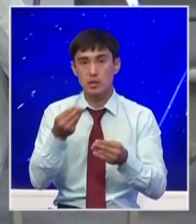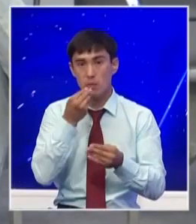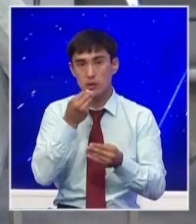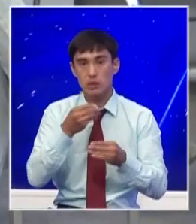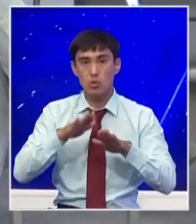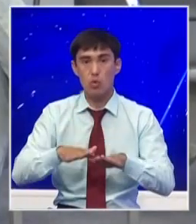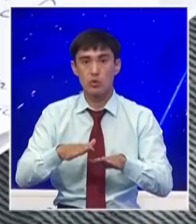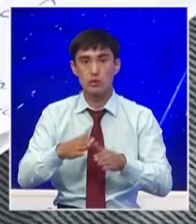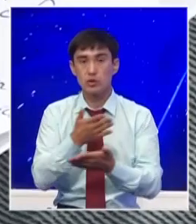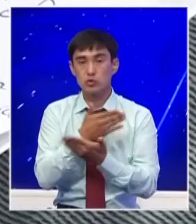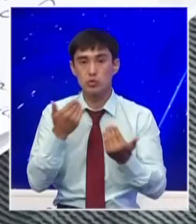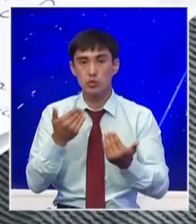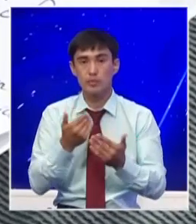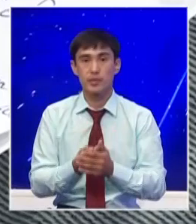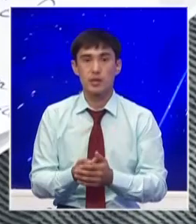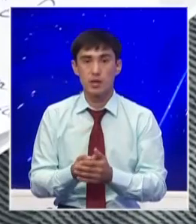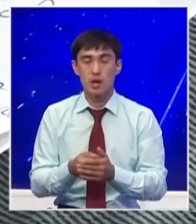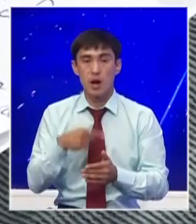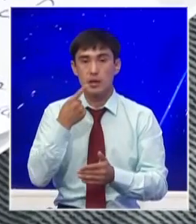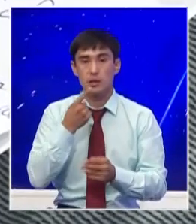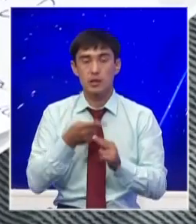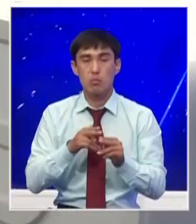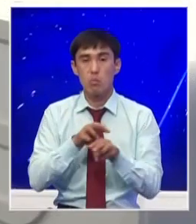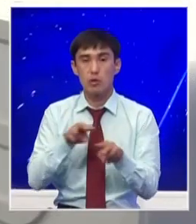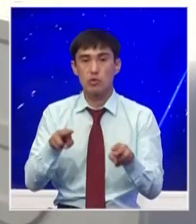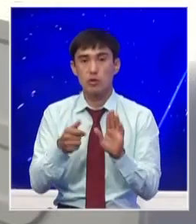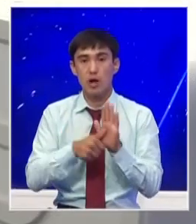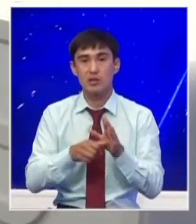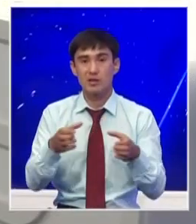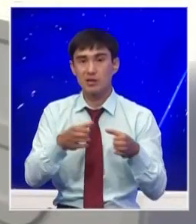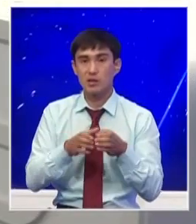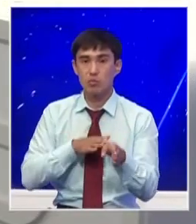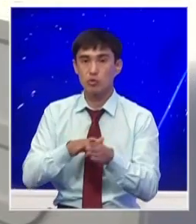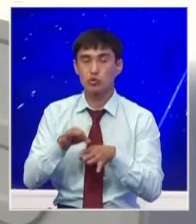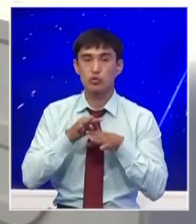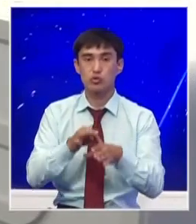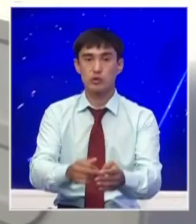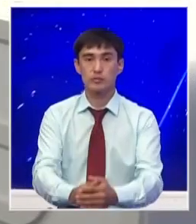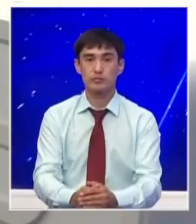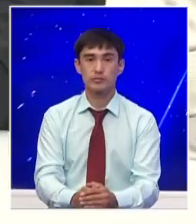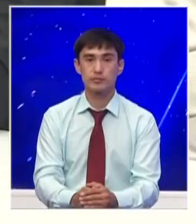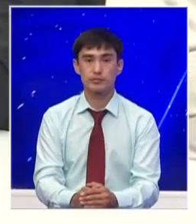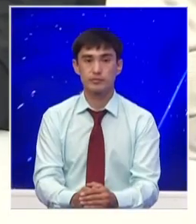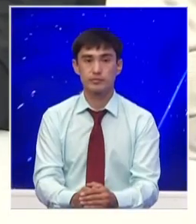тамақтанатын орында қарастырылмаған екен. Айта кетейік, мониторинг 6 критерий бойынша жүргізілген.